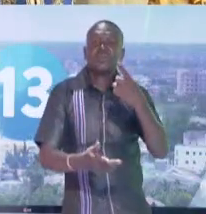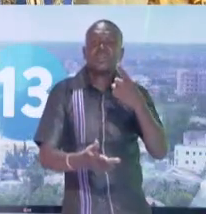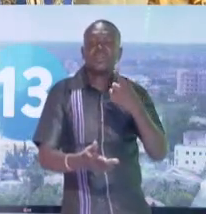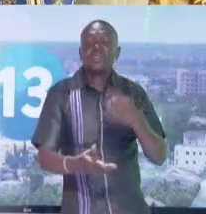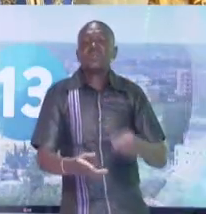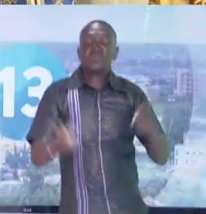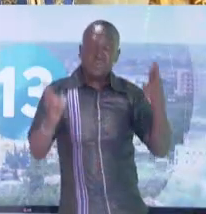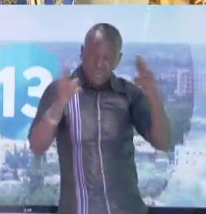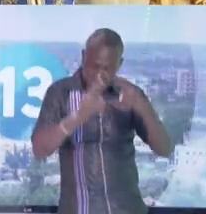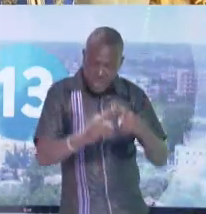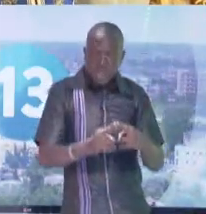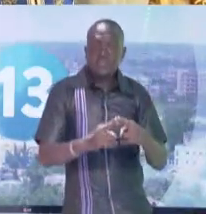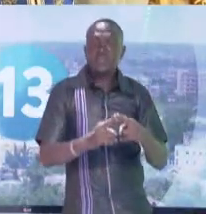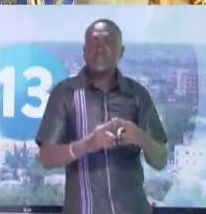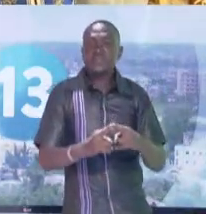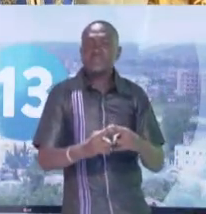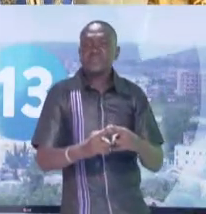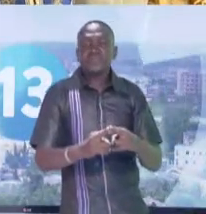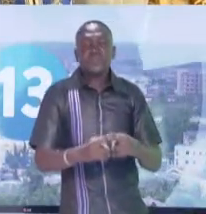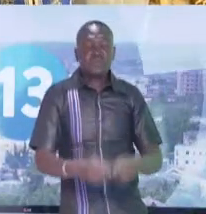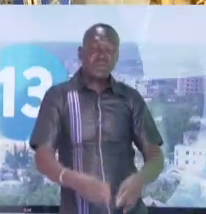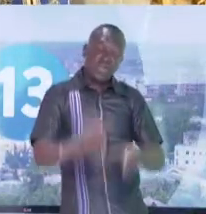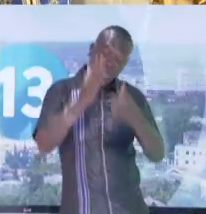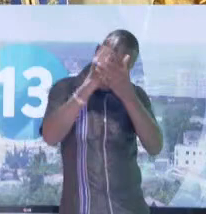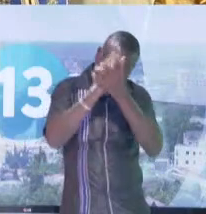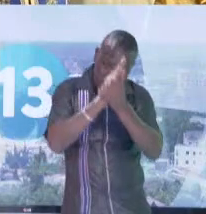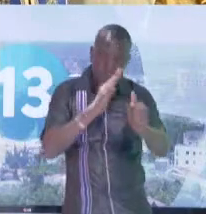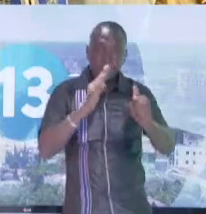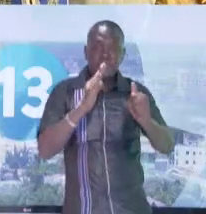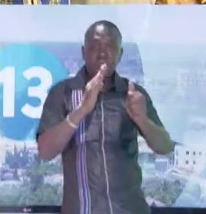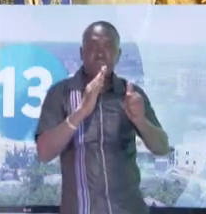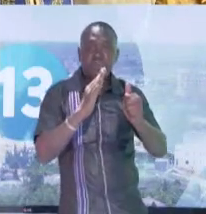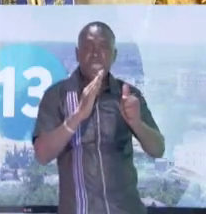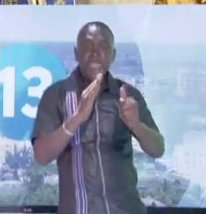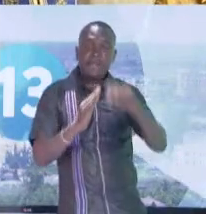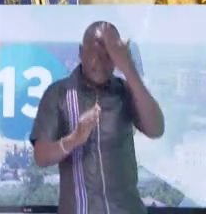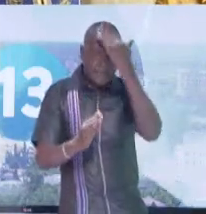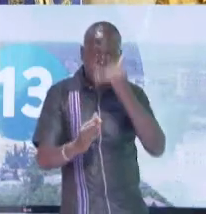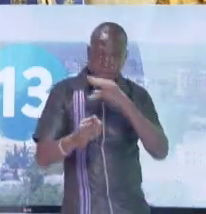relatif à la tarification. Parce que